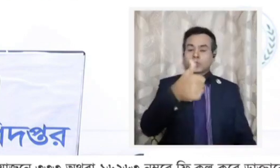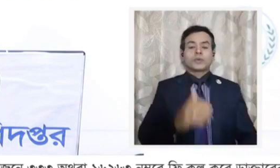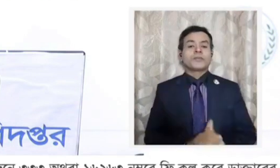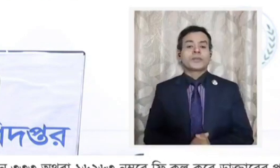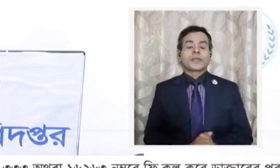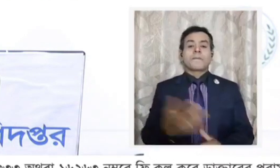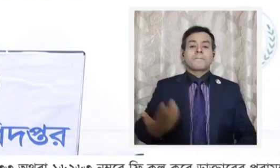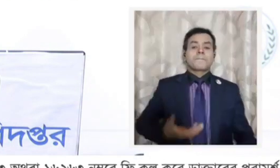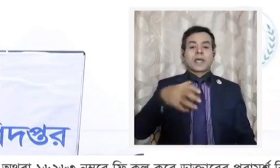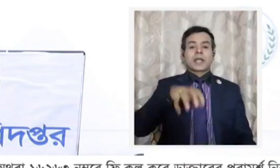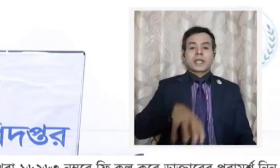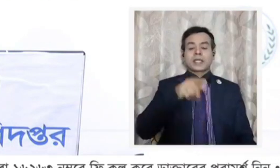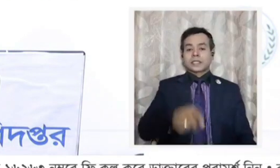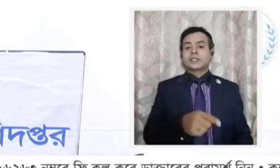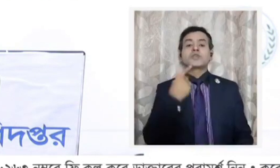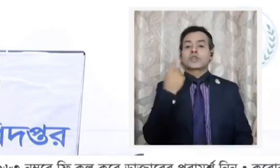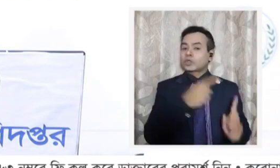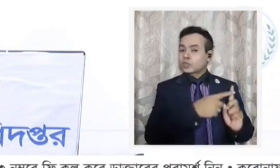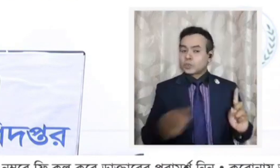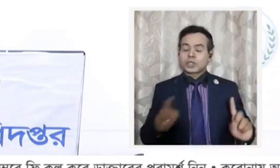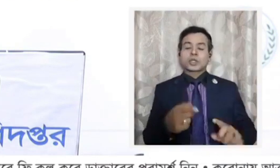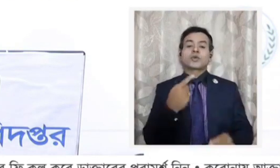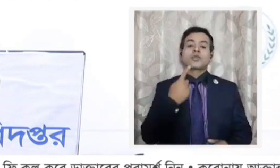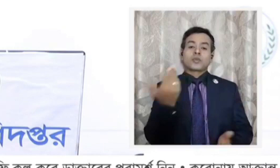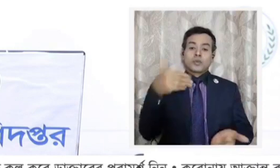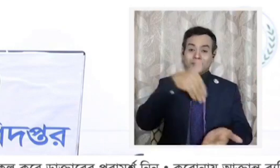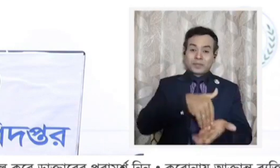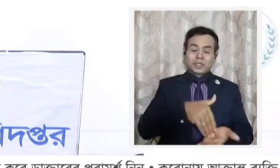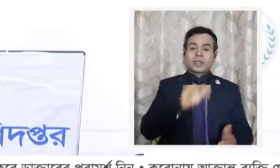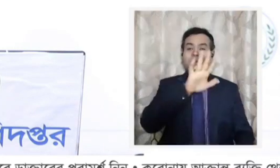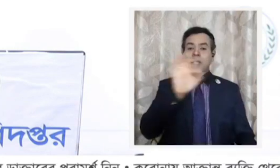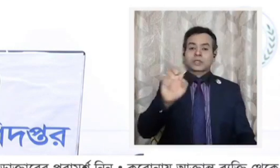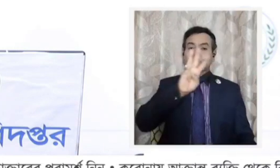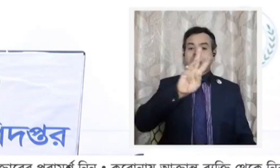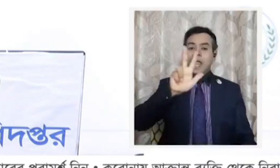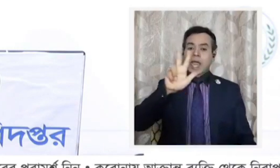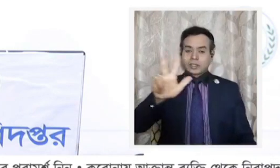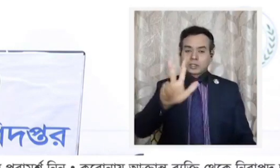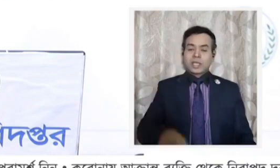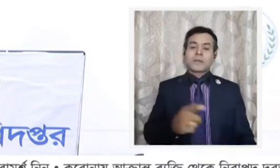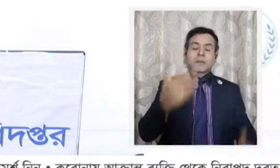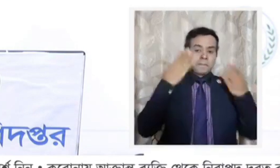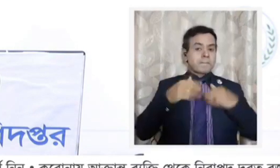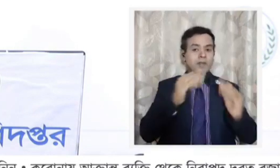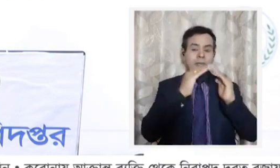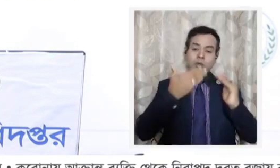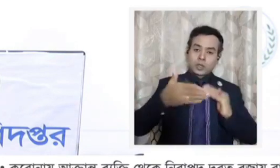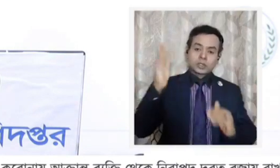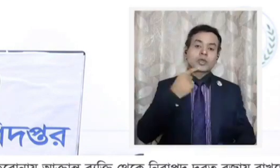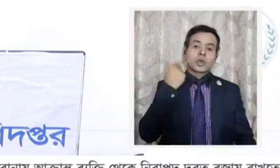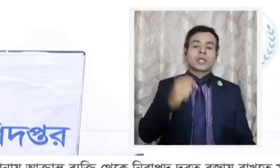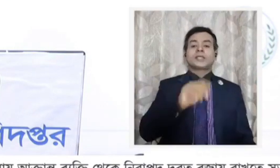216 জন এবং সারা দেশের গত 24 ঘন্টায় ভর্তিকৃত রোগীর